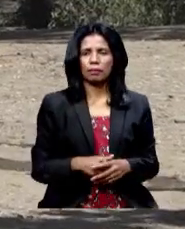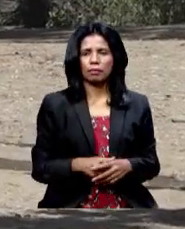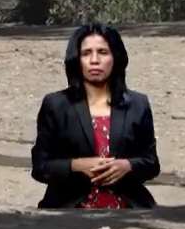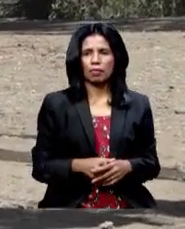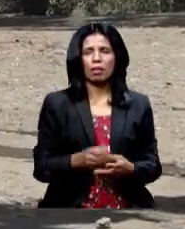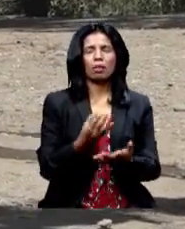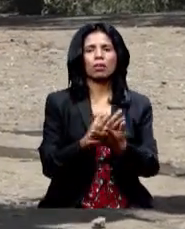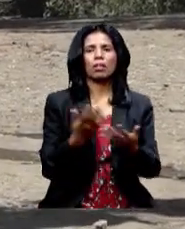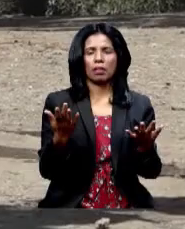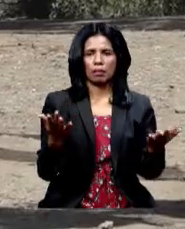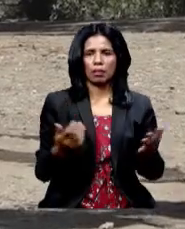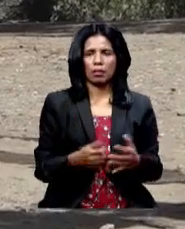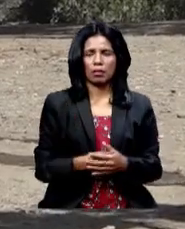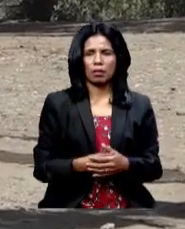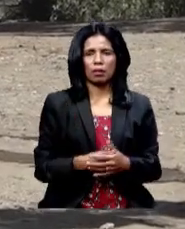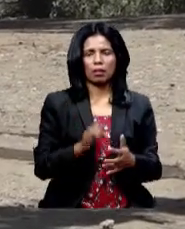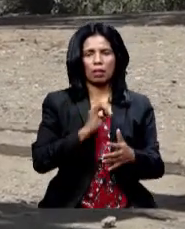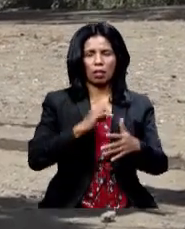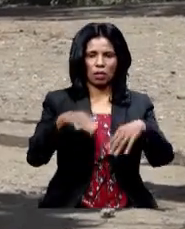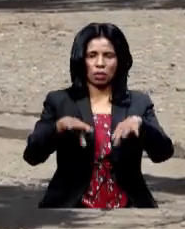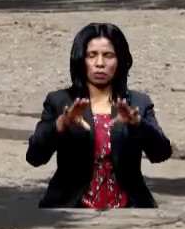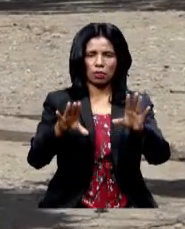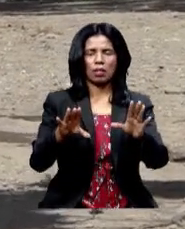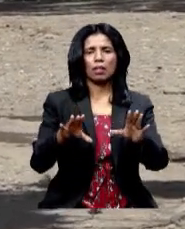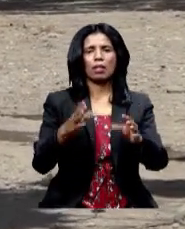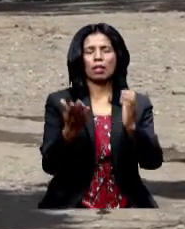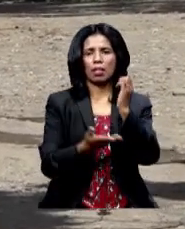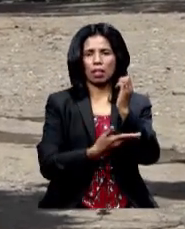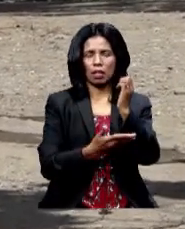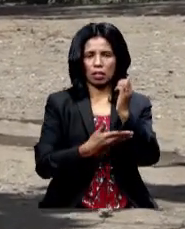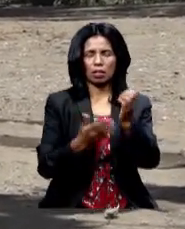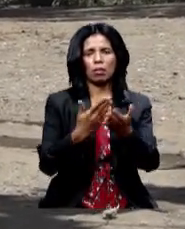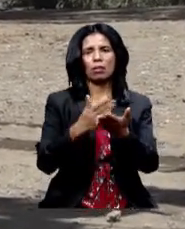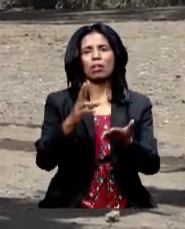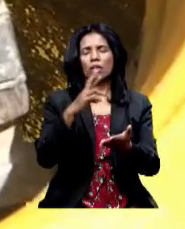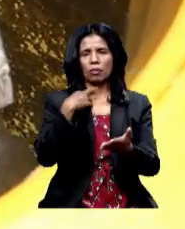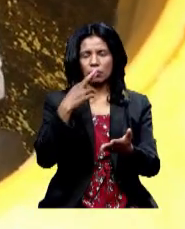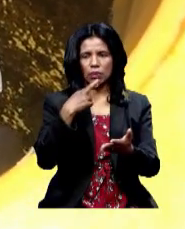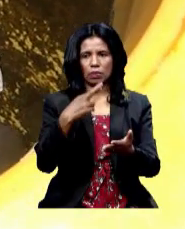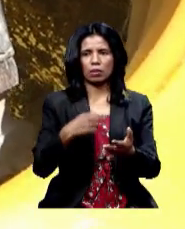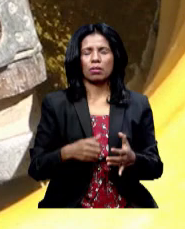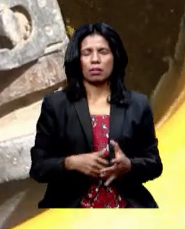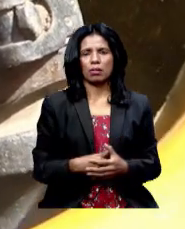Wasan. Fama ini au, karosero baheta wangira. Bupulo ohni holta fos,